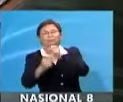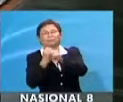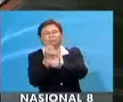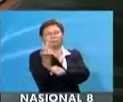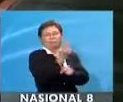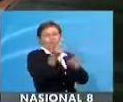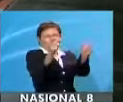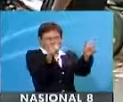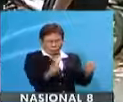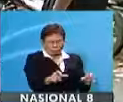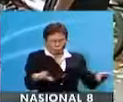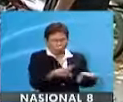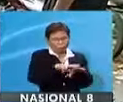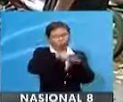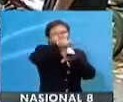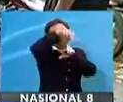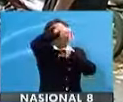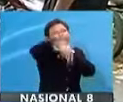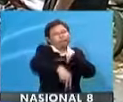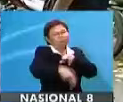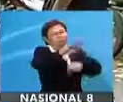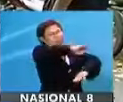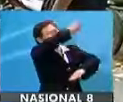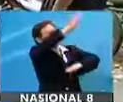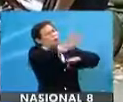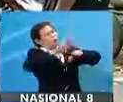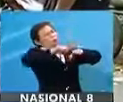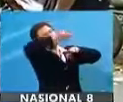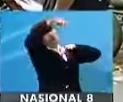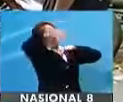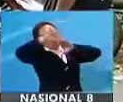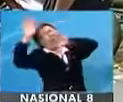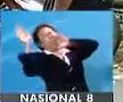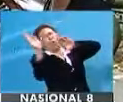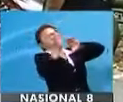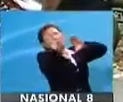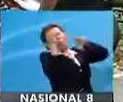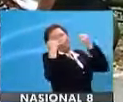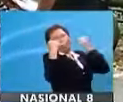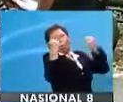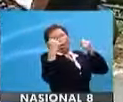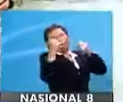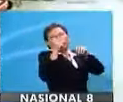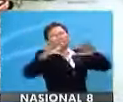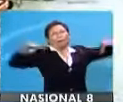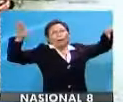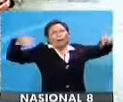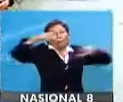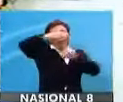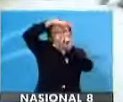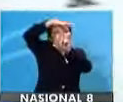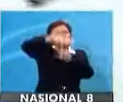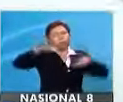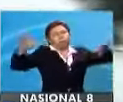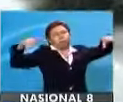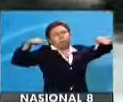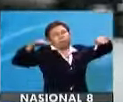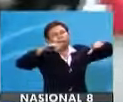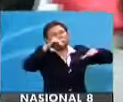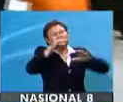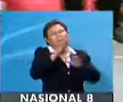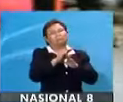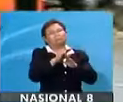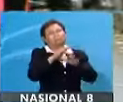kedua-dua mangsa melakukan terjunan dari puncak gunung jerai dan angin kuat menyebabkan payung terjun mereka tidak stabil sebelum